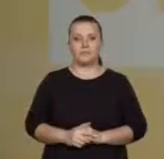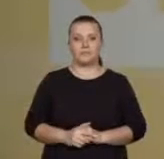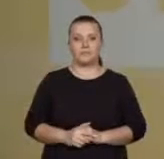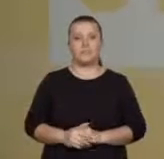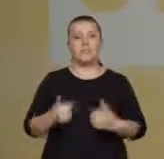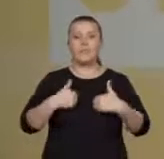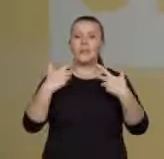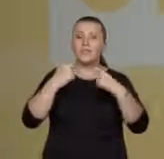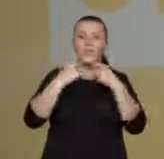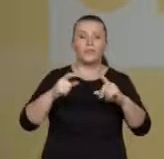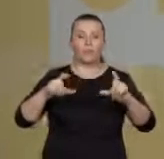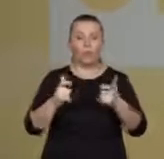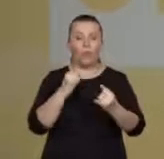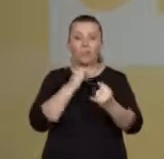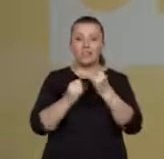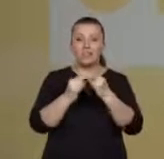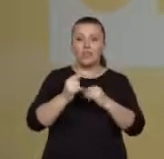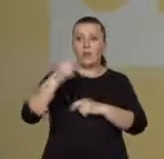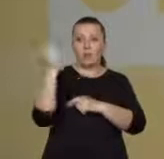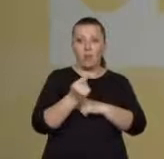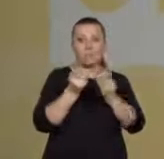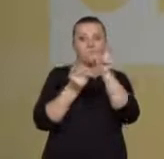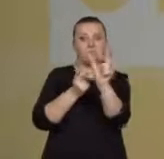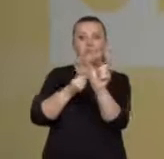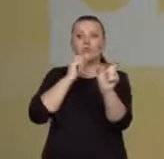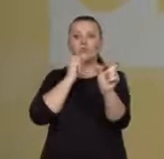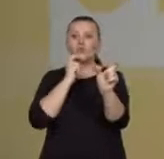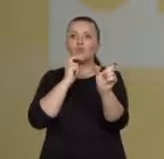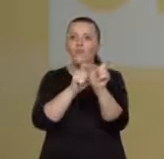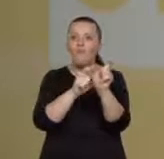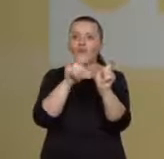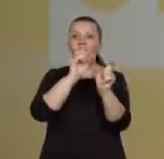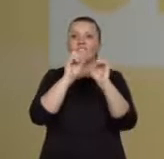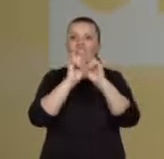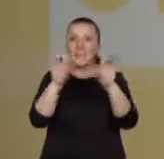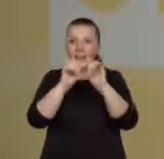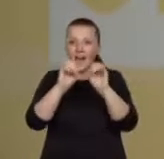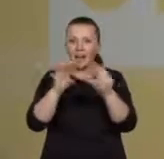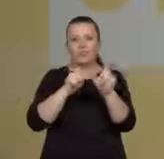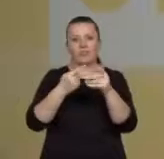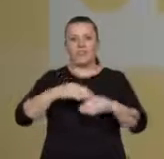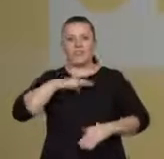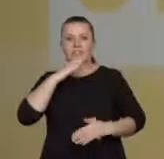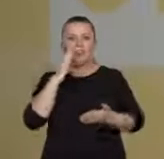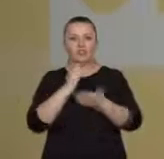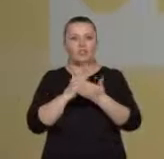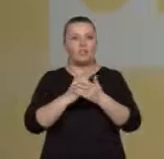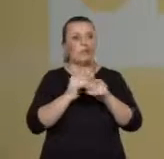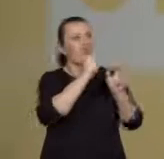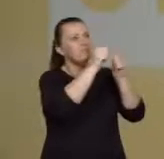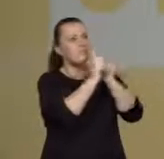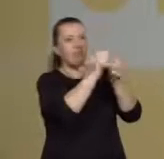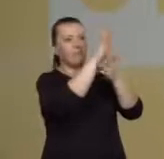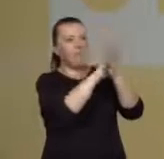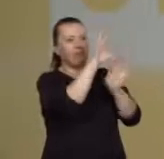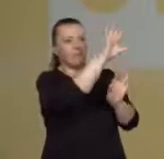które zawierają czasownik operacyjny wyjaśni, nie wystarczy tylko opisać zależności, która została przedstawiona w zadaniu.